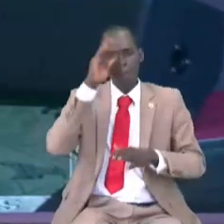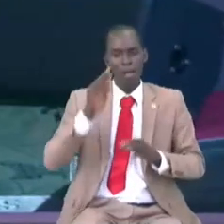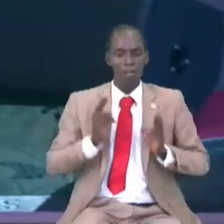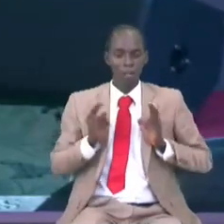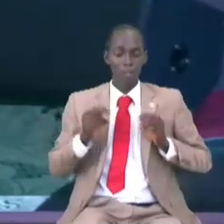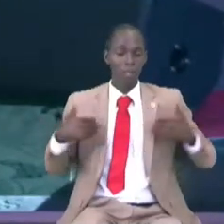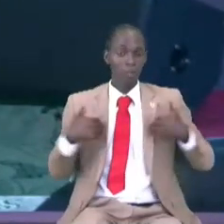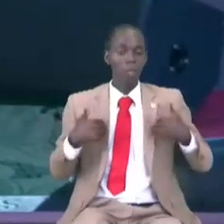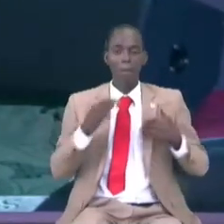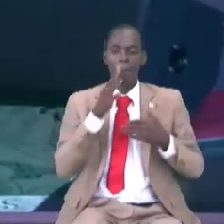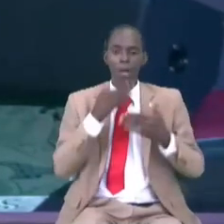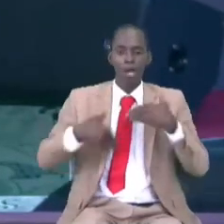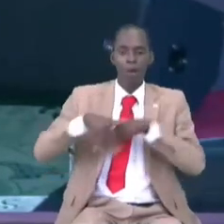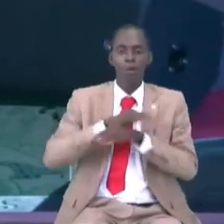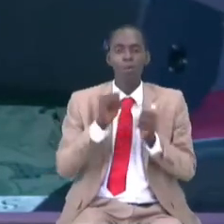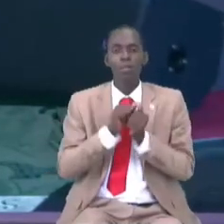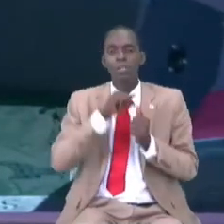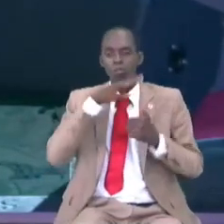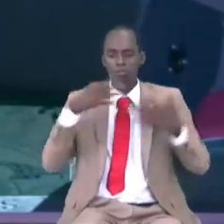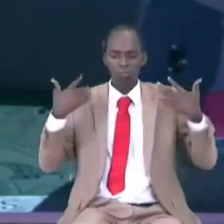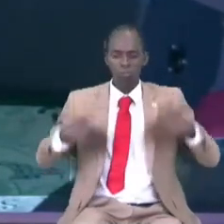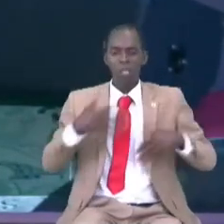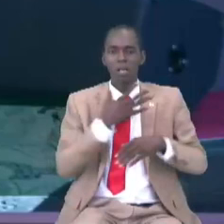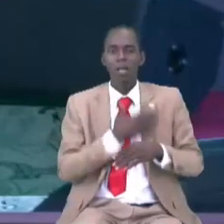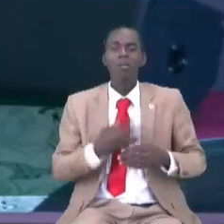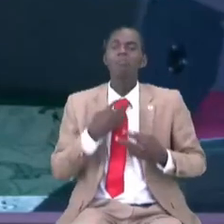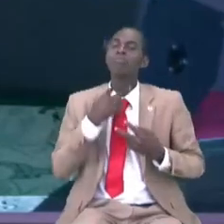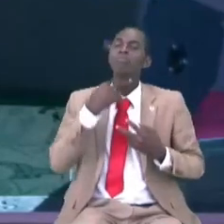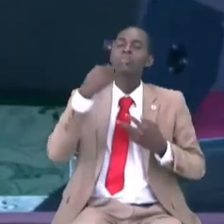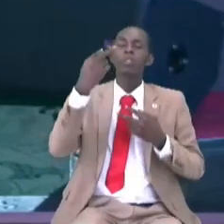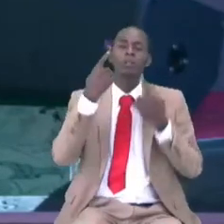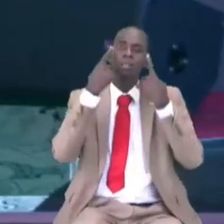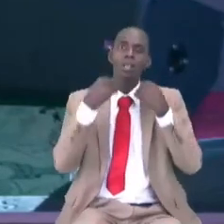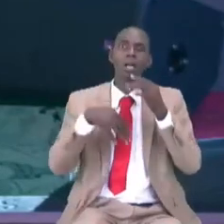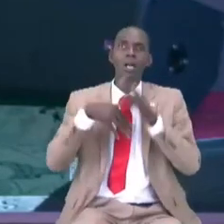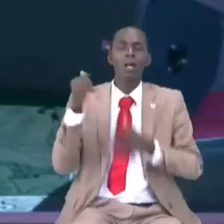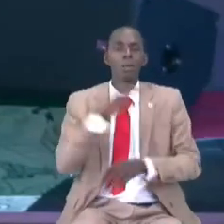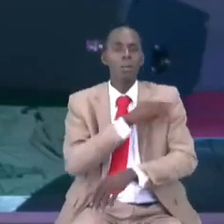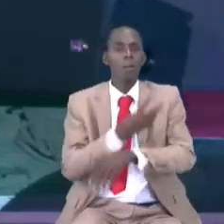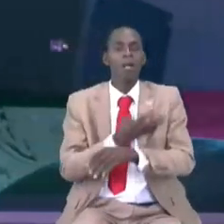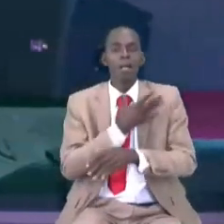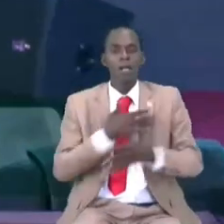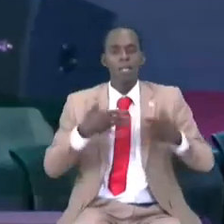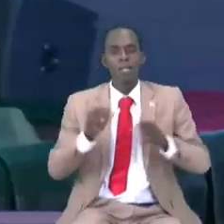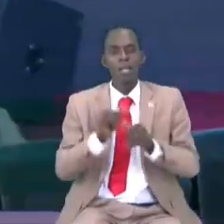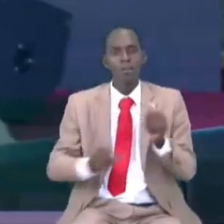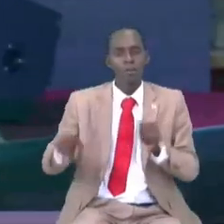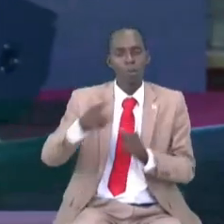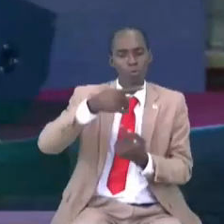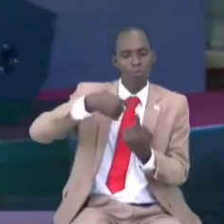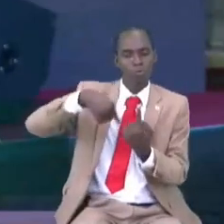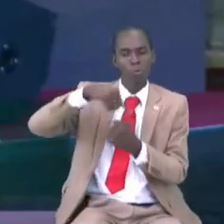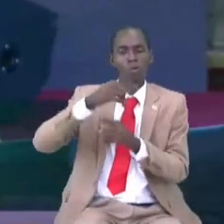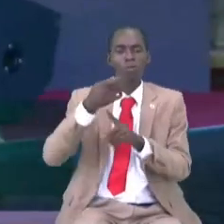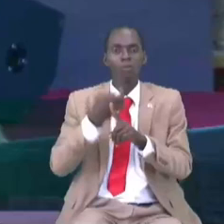force et qu'ils reviennent tous de leur mauvaise voie et des actes de violence